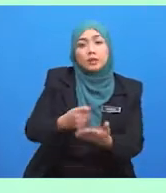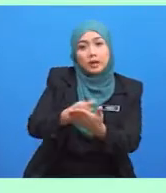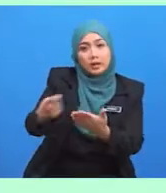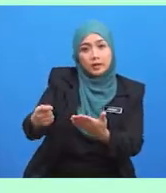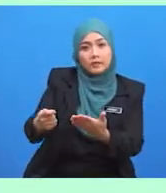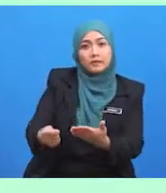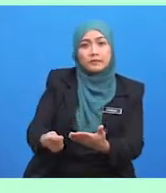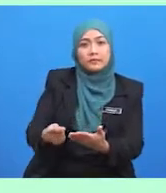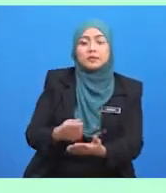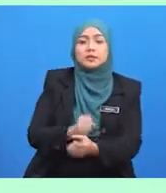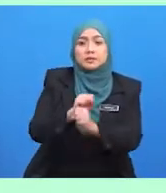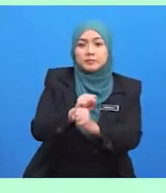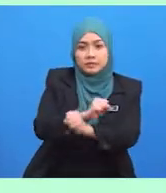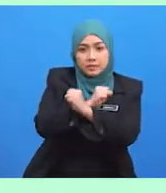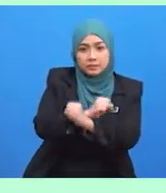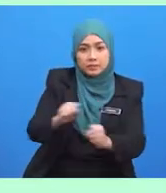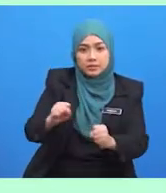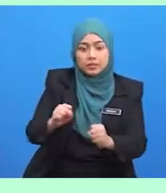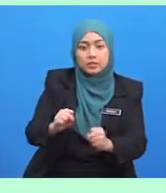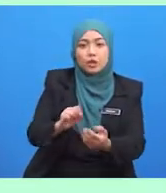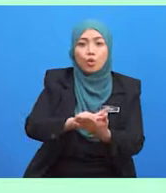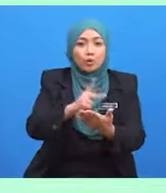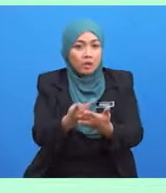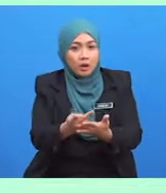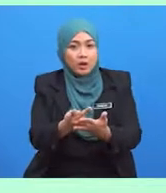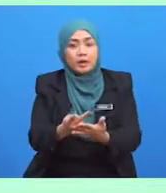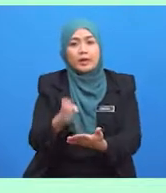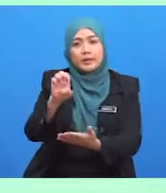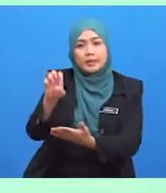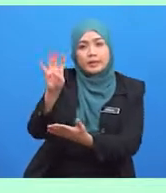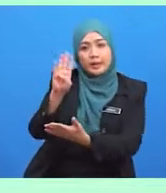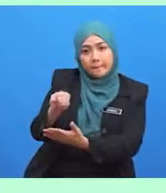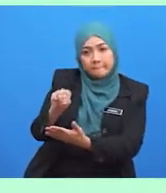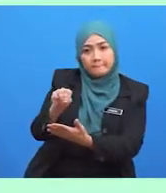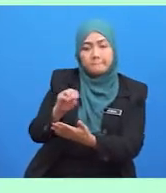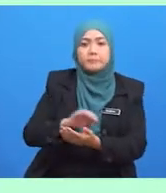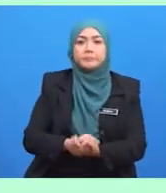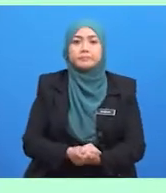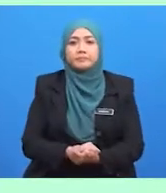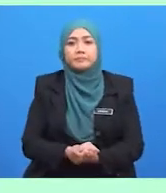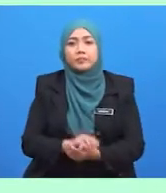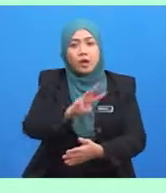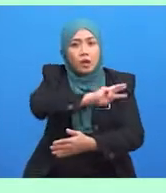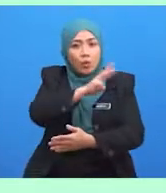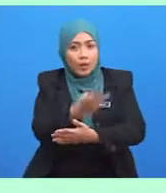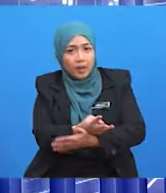kuota, embargo, kawalan pertukaran asing dan akhir sekali sekatan bukan ekonomi.